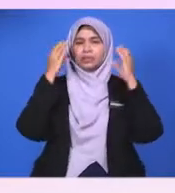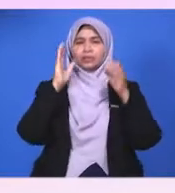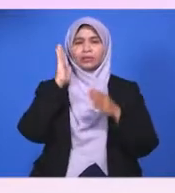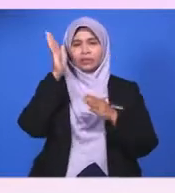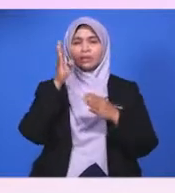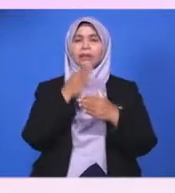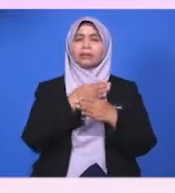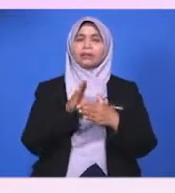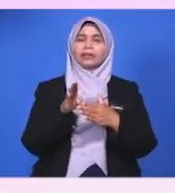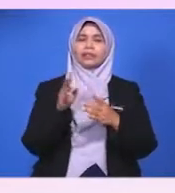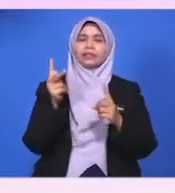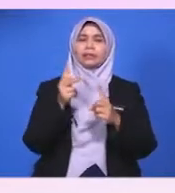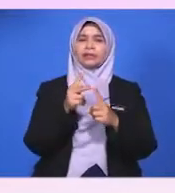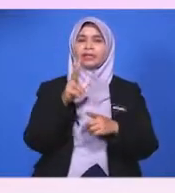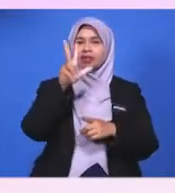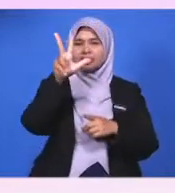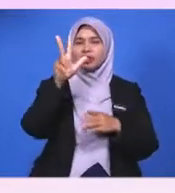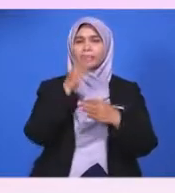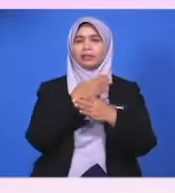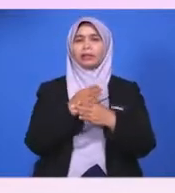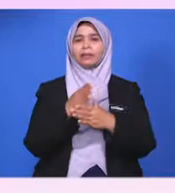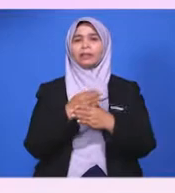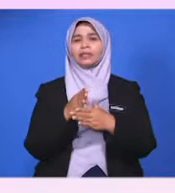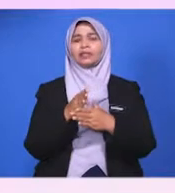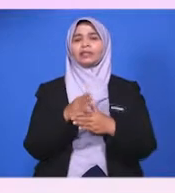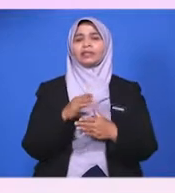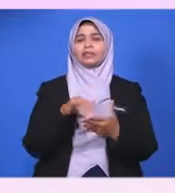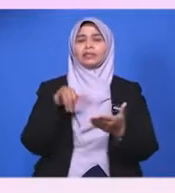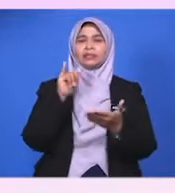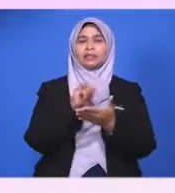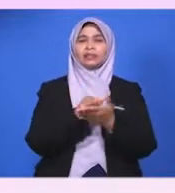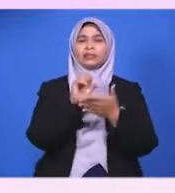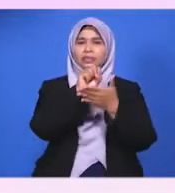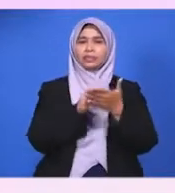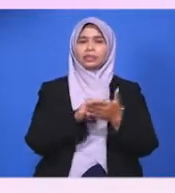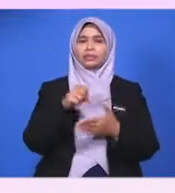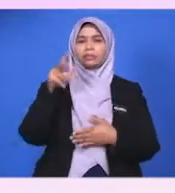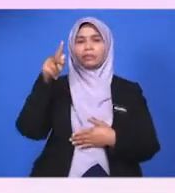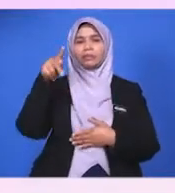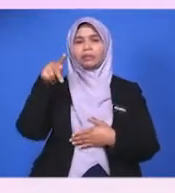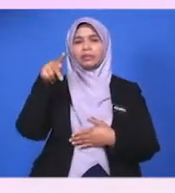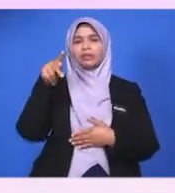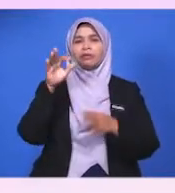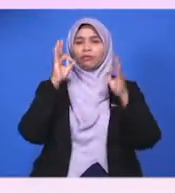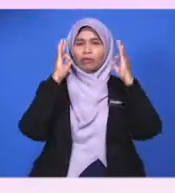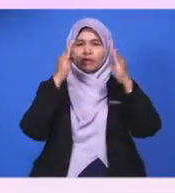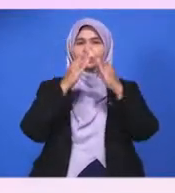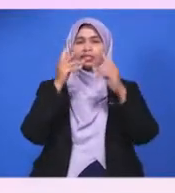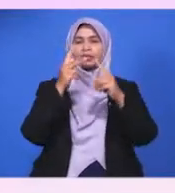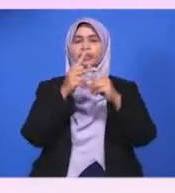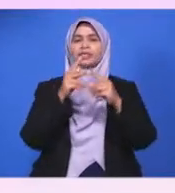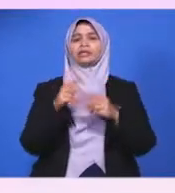akan bahagikan kepada 3 bahagian, iaitu sektor prima fokus kepada